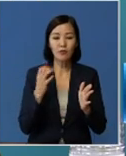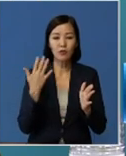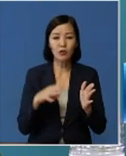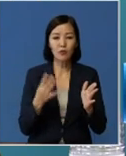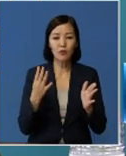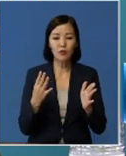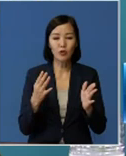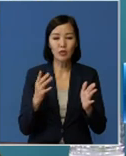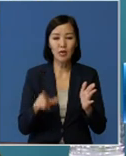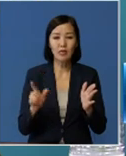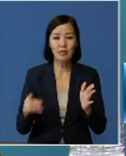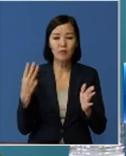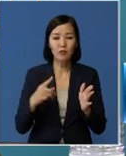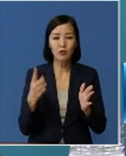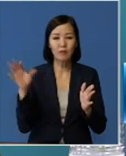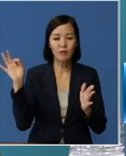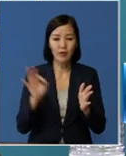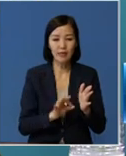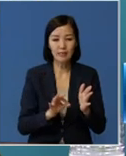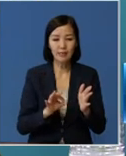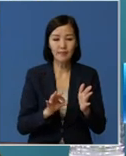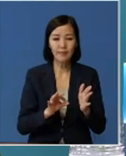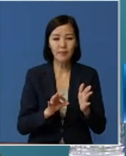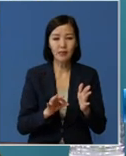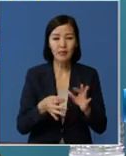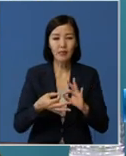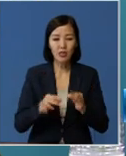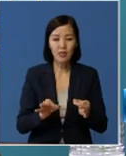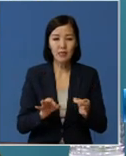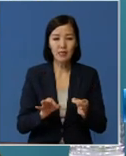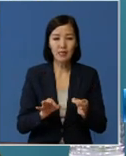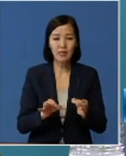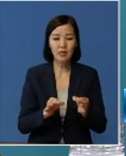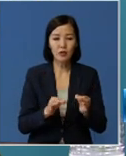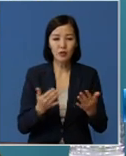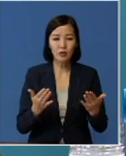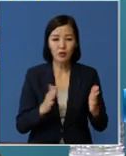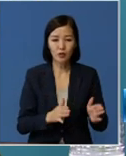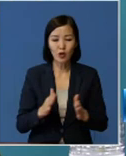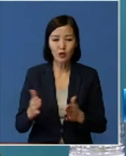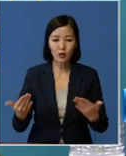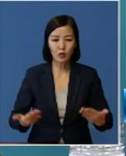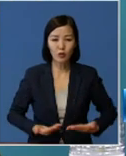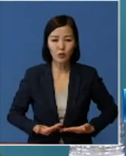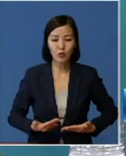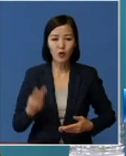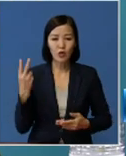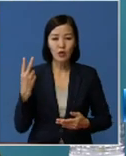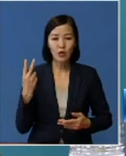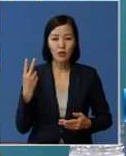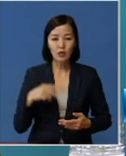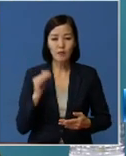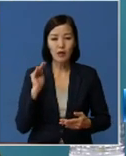454 адам, немесе 31% деректі пысықталды. Тұрақты тұруға кеткен 20 мың